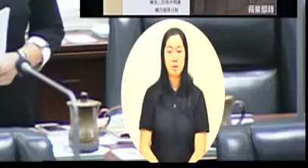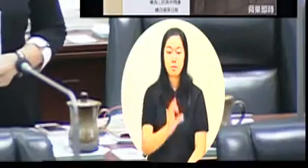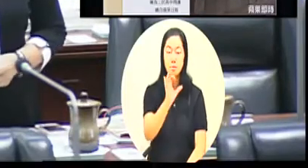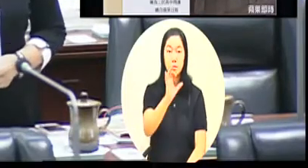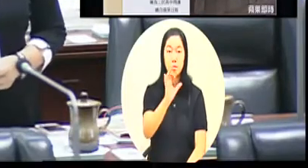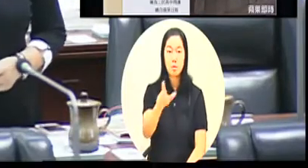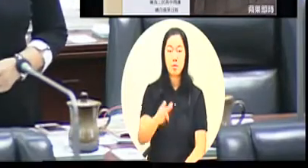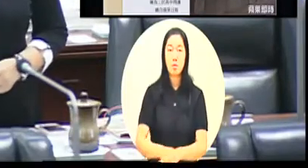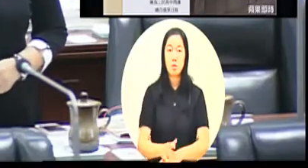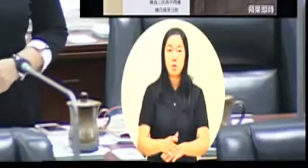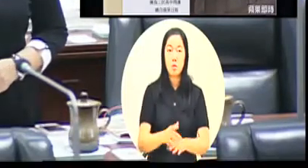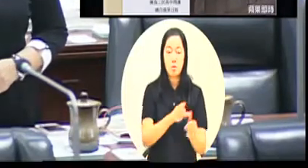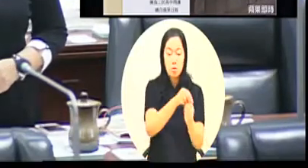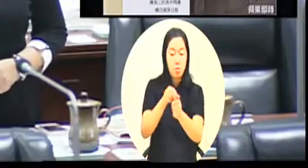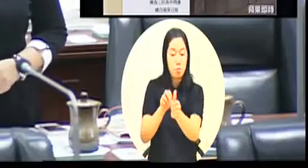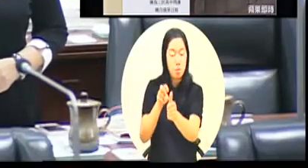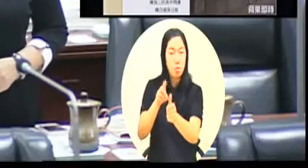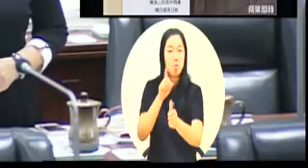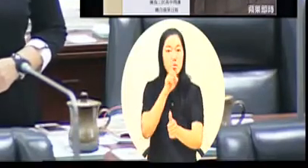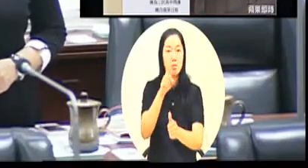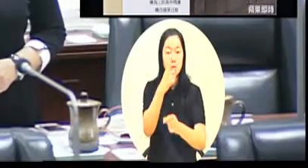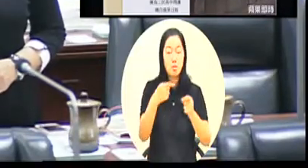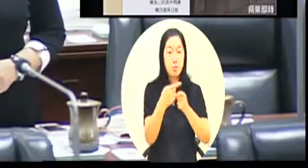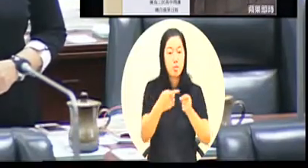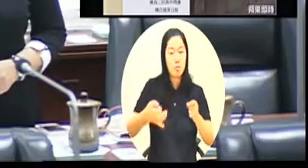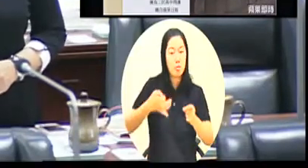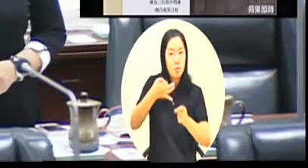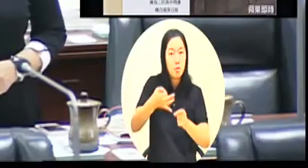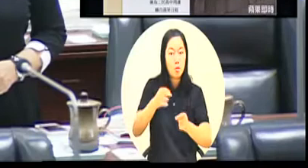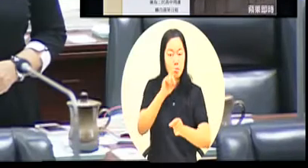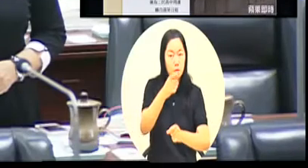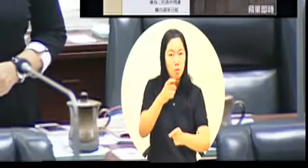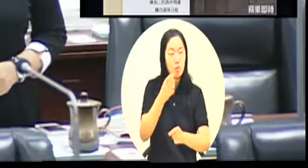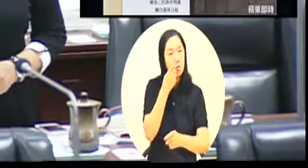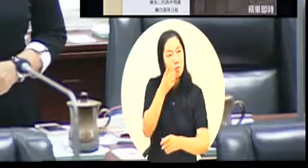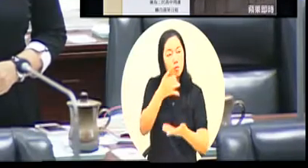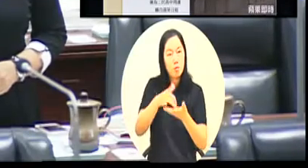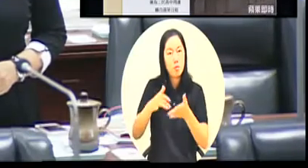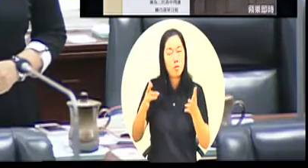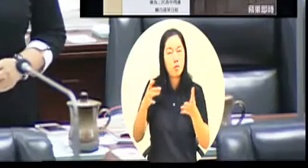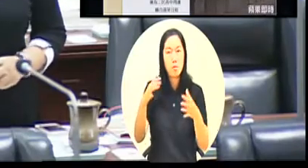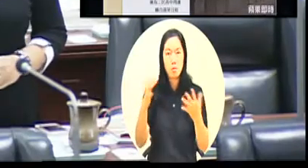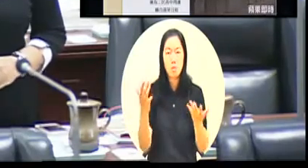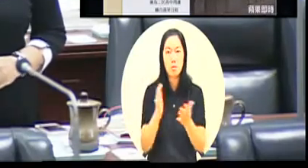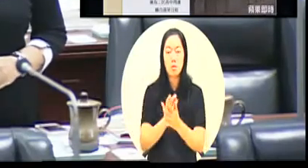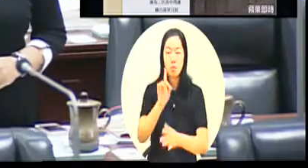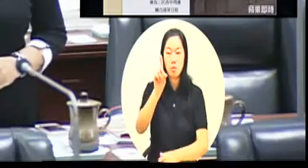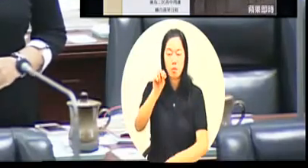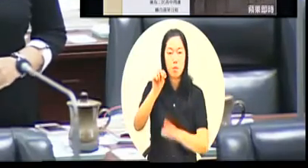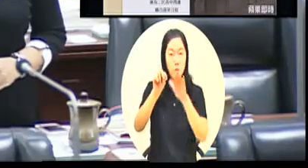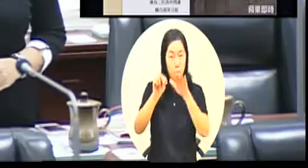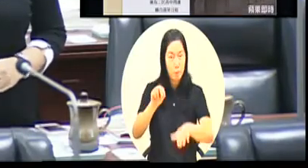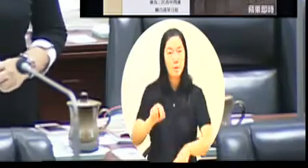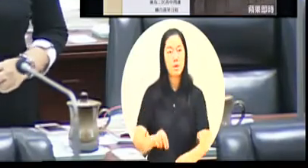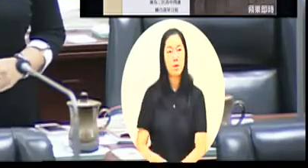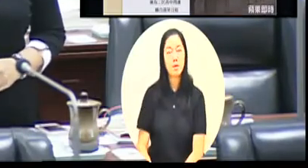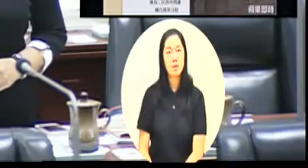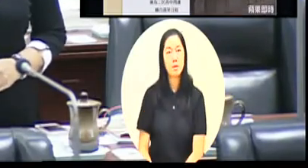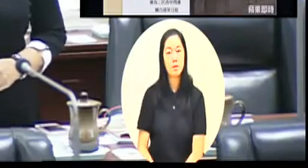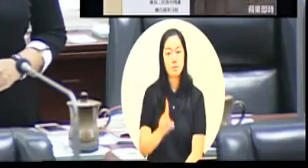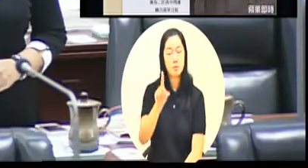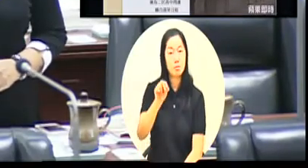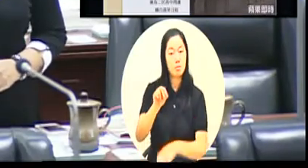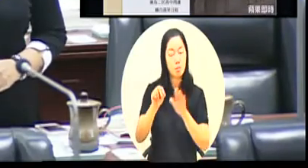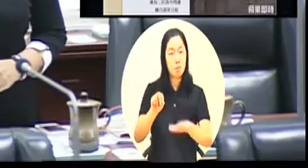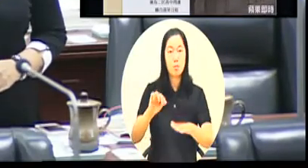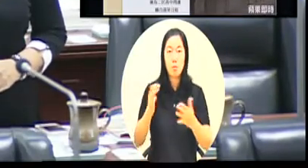看到报纸，我就想你刚刚说一年十万，那算起来一个月大概不到一万，对不对？一个单位是不到一万块，那一万块钱